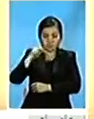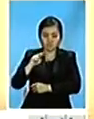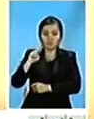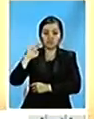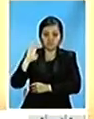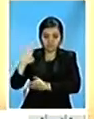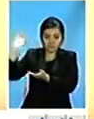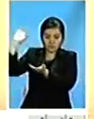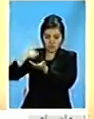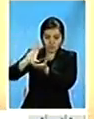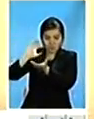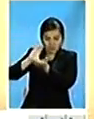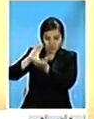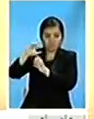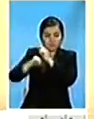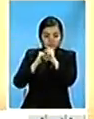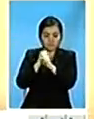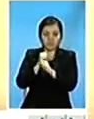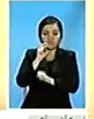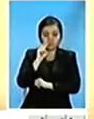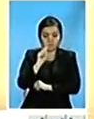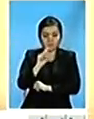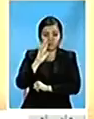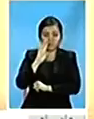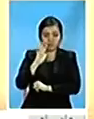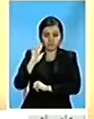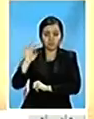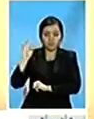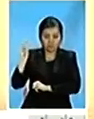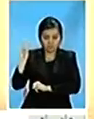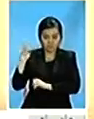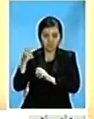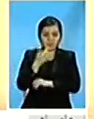ำปีงบประมาณพ.ศ. 2556ซึ่งคณะรัฐมนตรีเสน